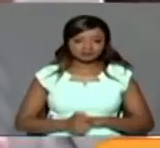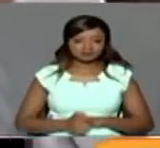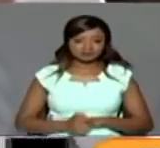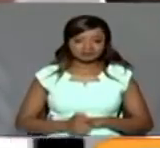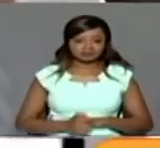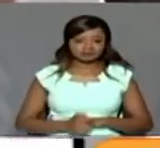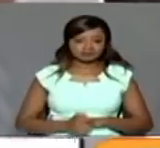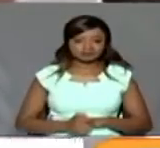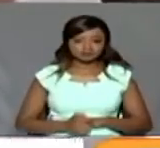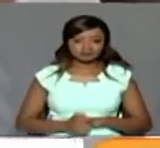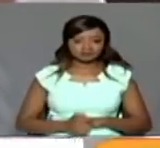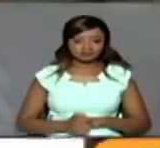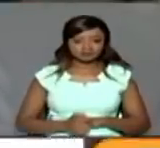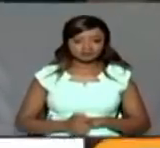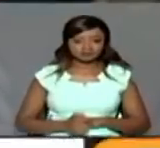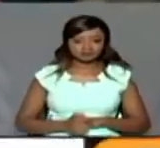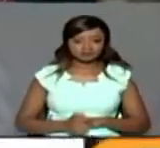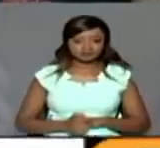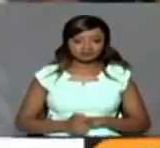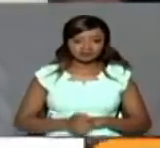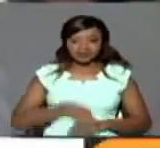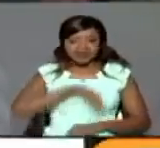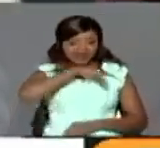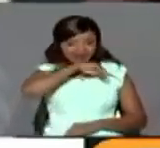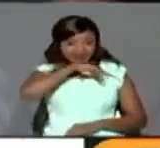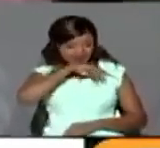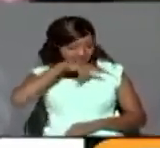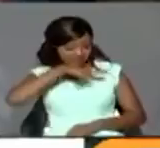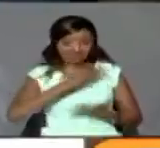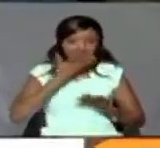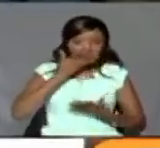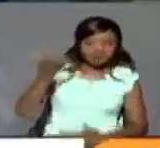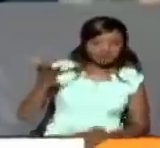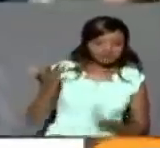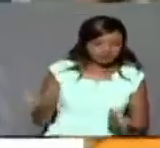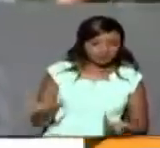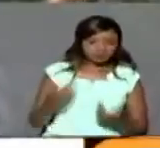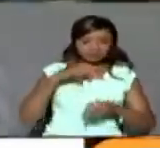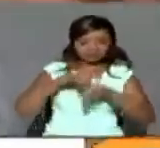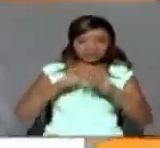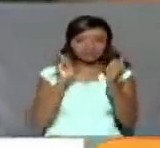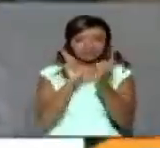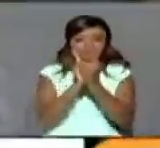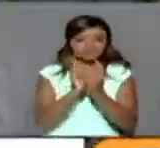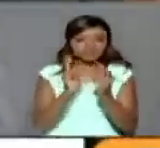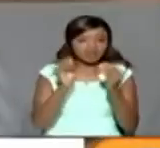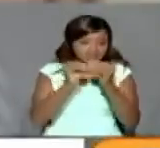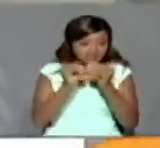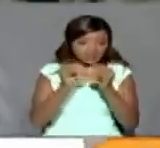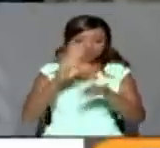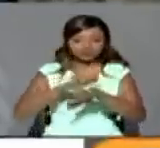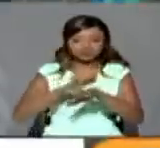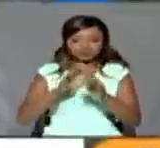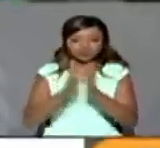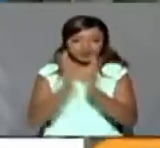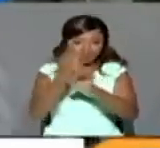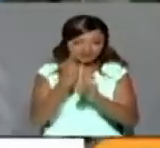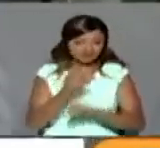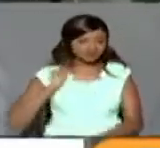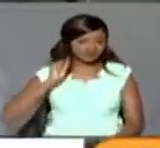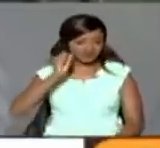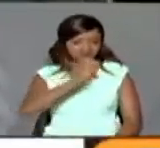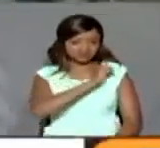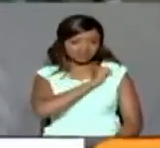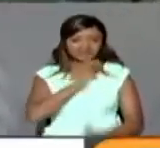kugawana mamlaka ama vyeo. Raila Odinga naye alikuwa akikutana na maseneta wa eneo la Mlima Kenya kupanga kampeni za